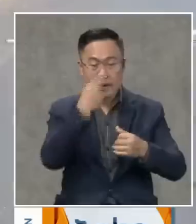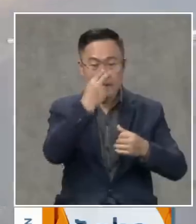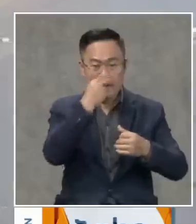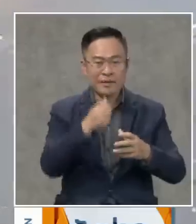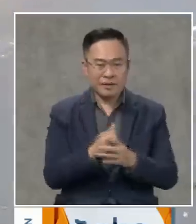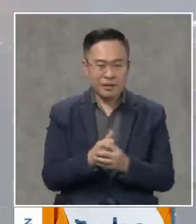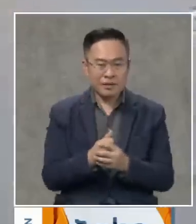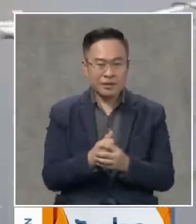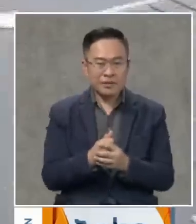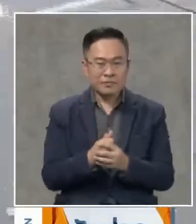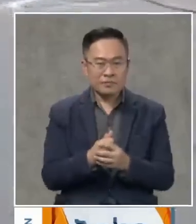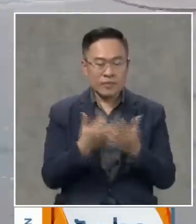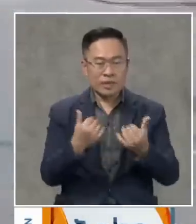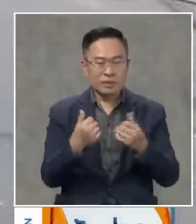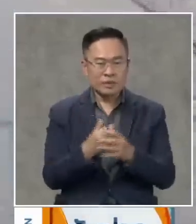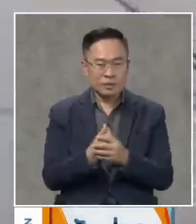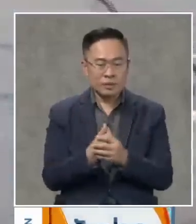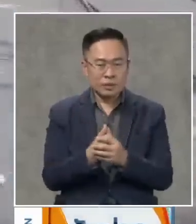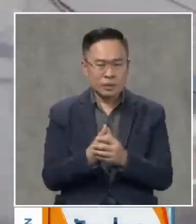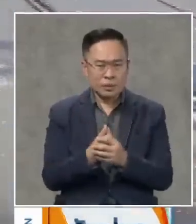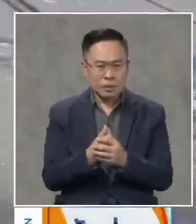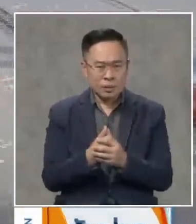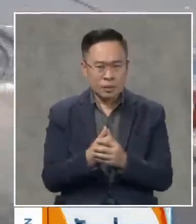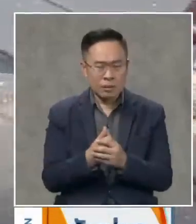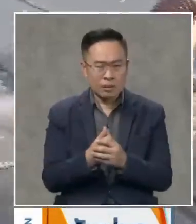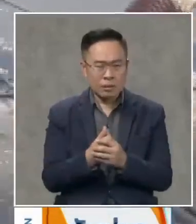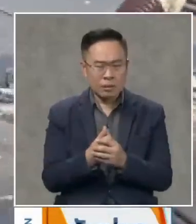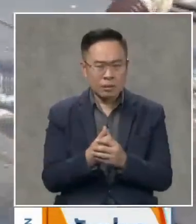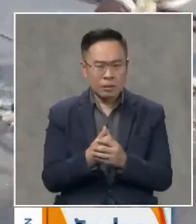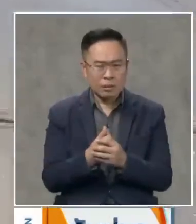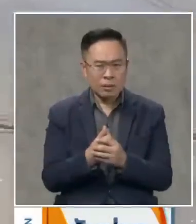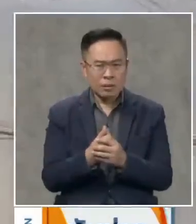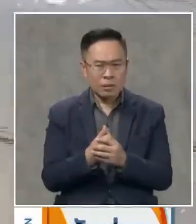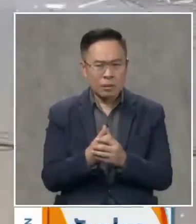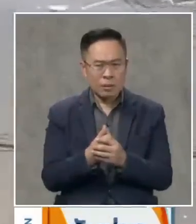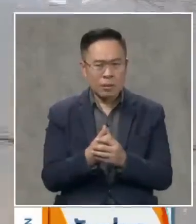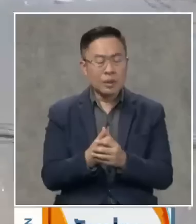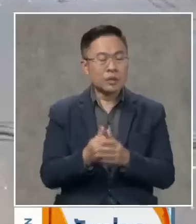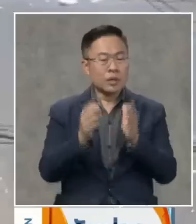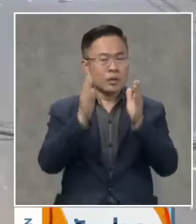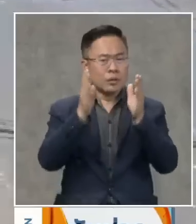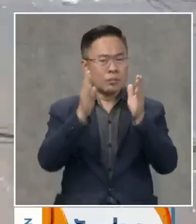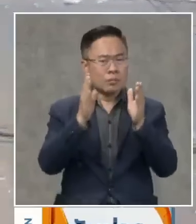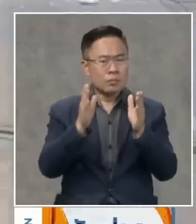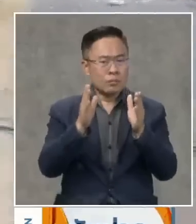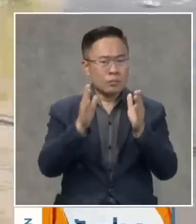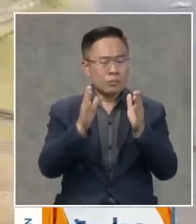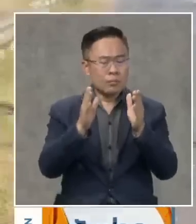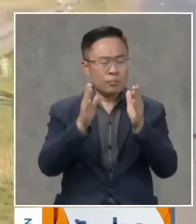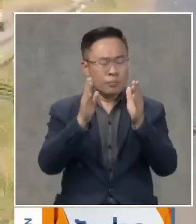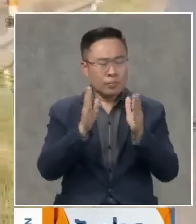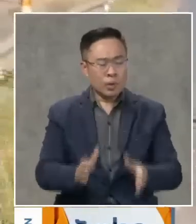มนะพอไปถึงนะคะคือขออภัยนะใช้เท้าถีบแผ่นจักรยานยนต์นะคะจนถึงขั้น